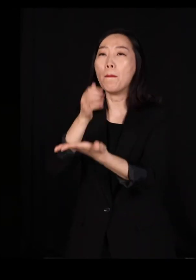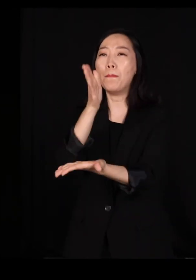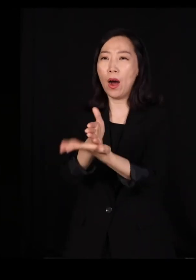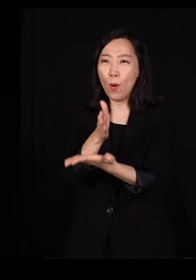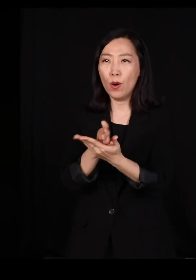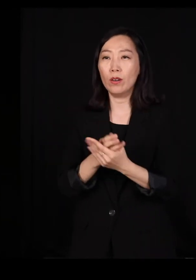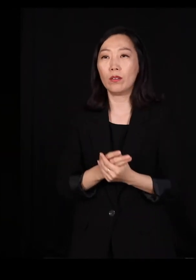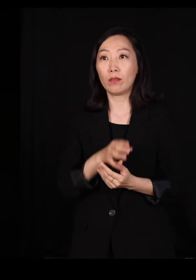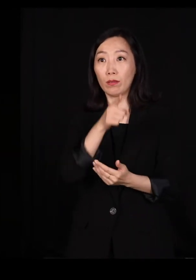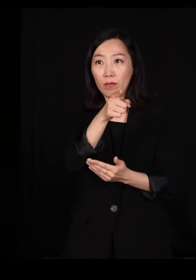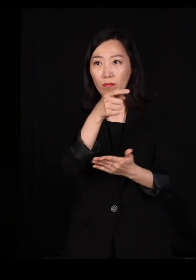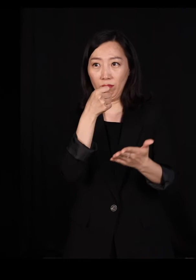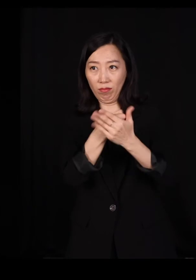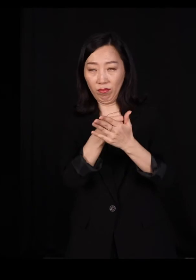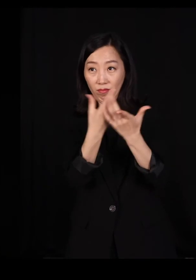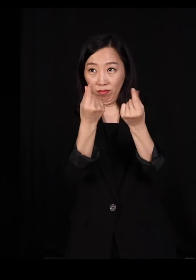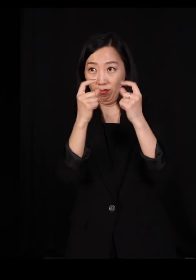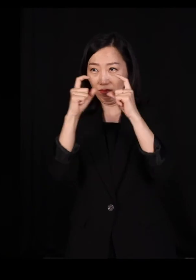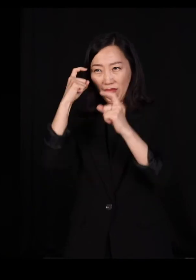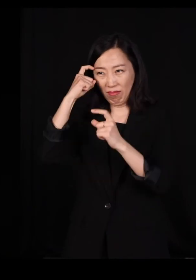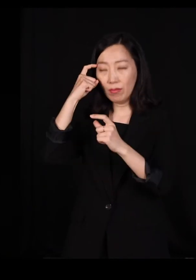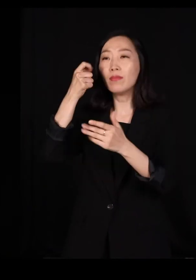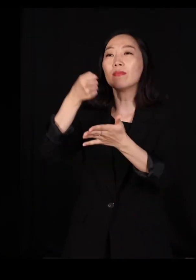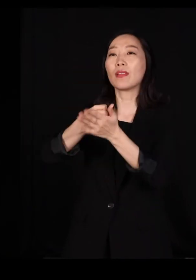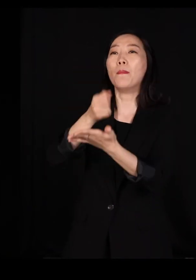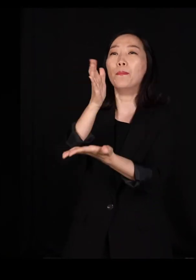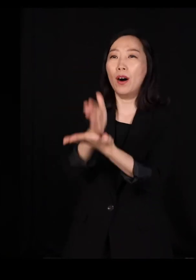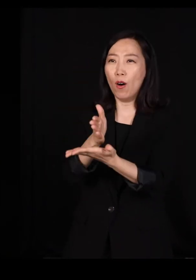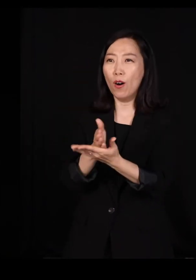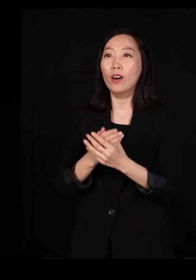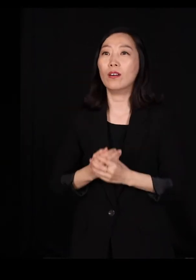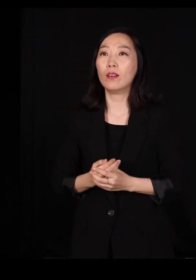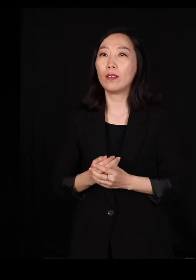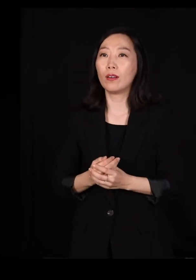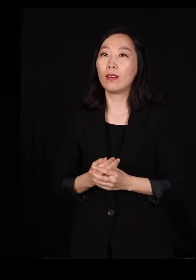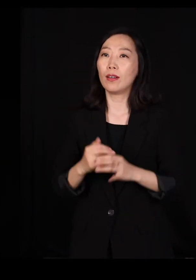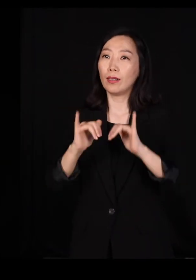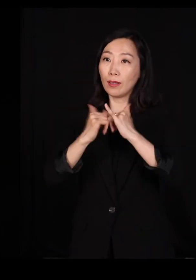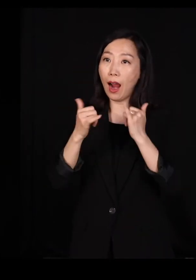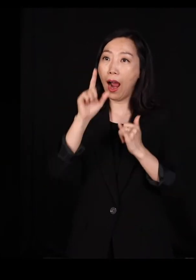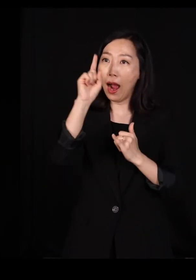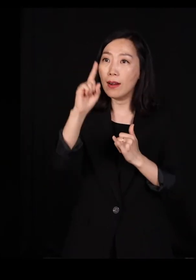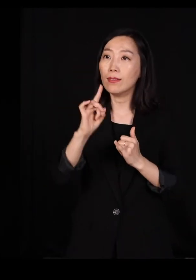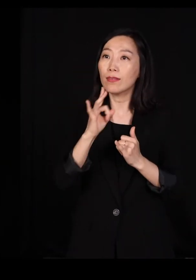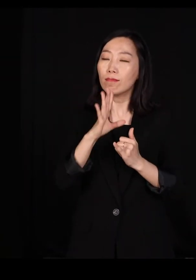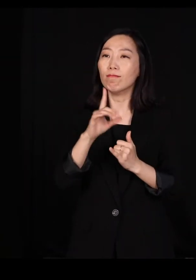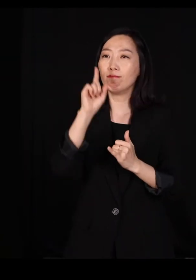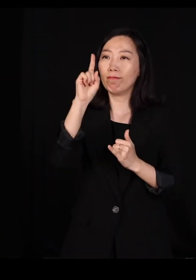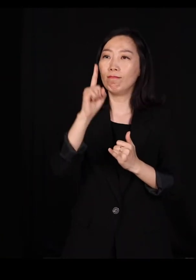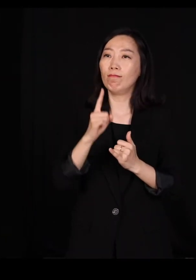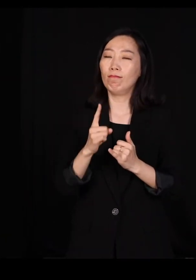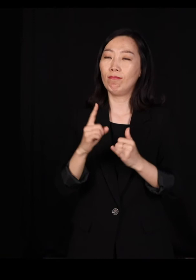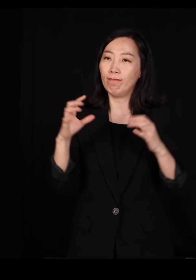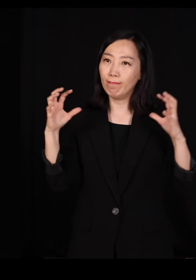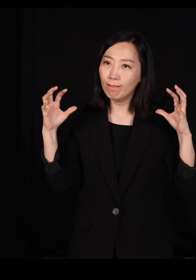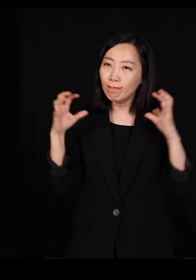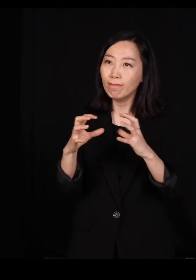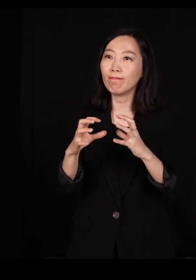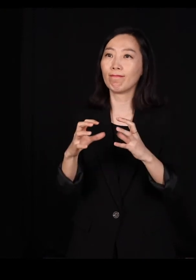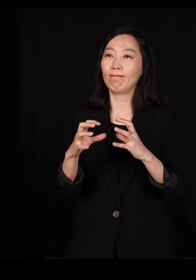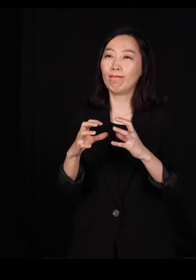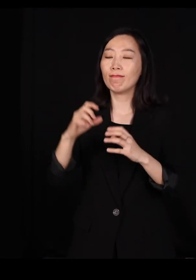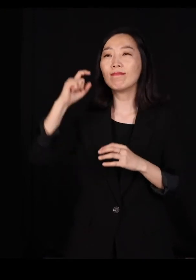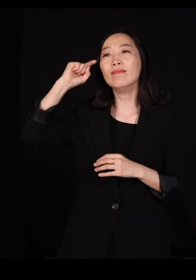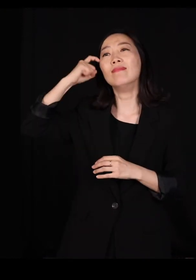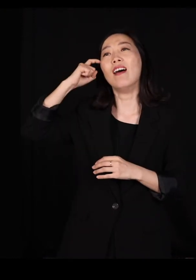말자. 그걸로 범주로 해서 가둬두지 말자 하는 거죠. 그 사람 하나의 고유한 존재로 승인할 때 그 환대가 이루어질